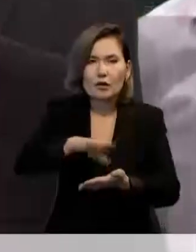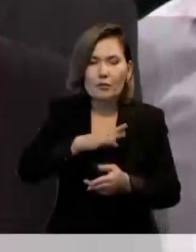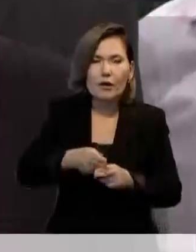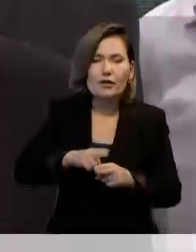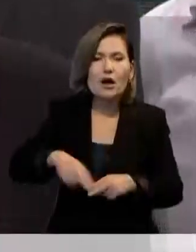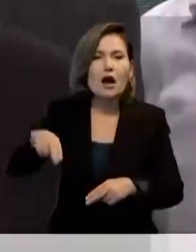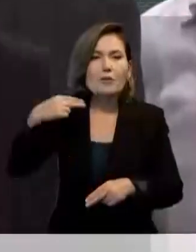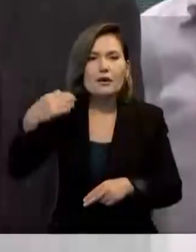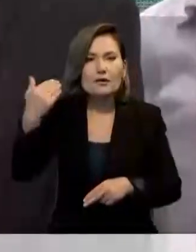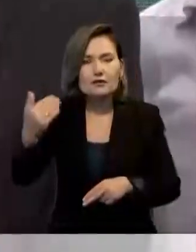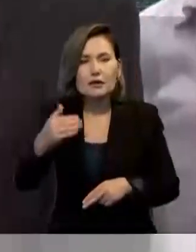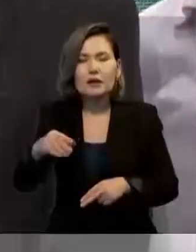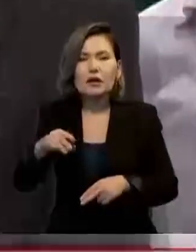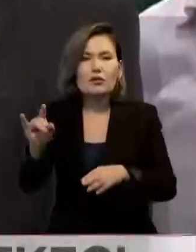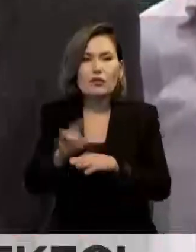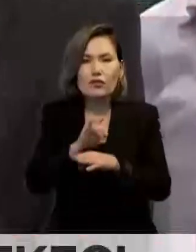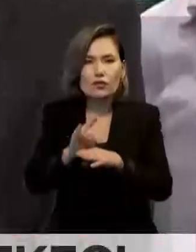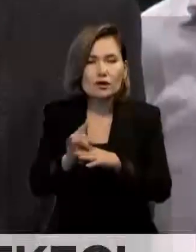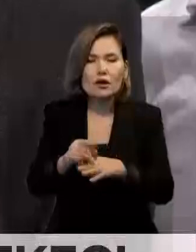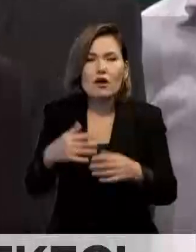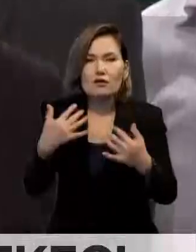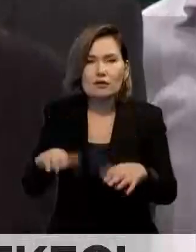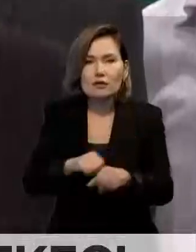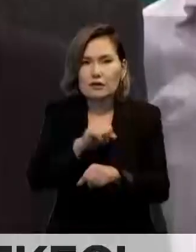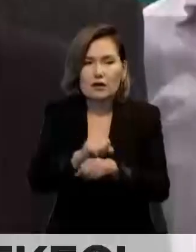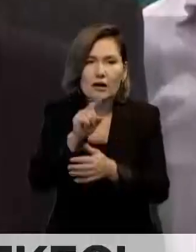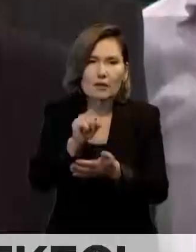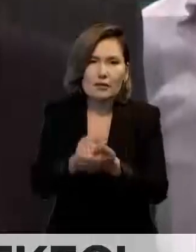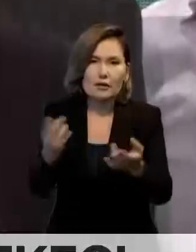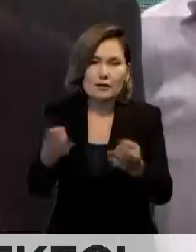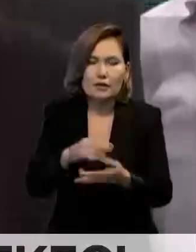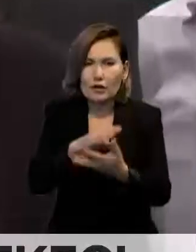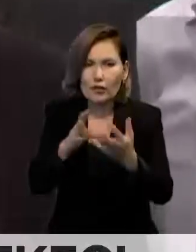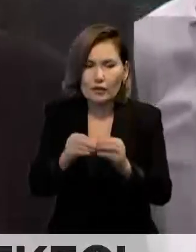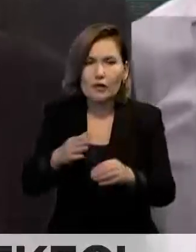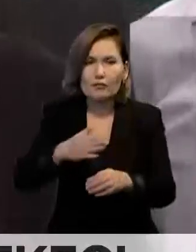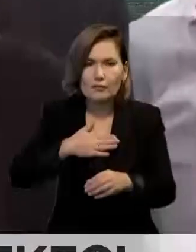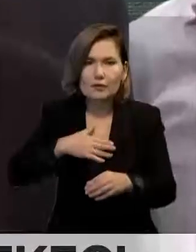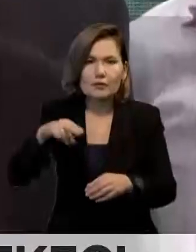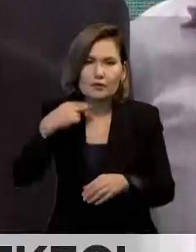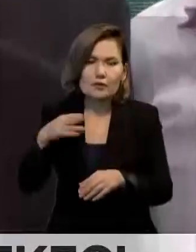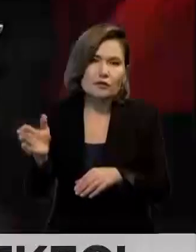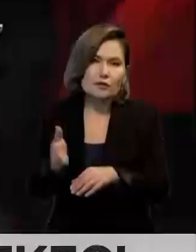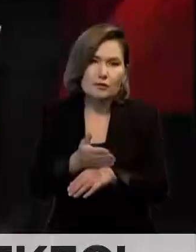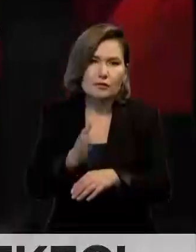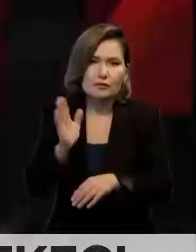қарай да жалғастыра бере ме, әлде өмірінде алғаш рет шындықты айтуға көше ме деген сұрақтың жауабын білетін боламыз.